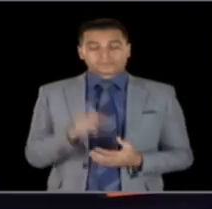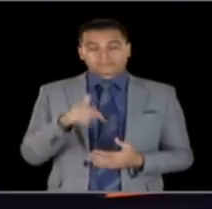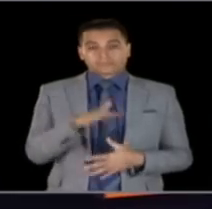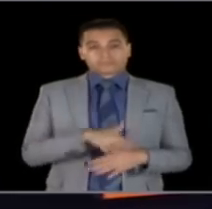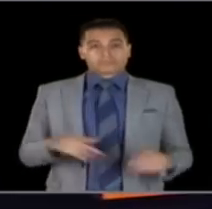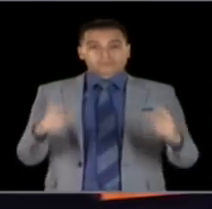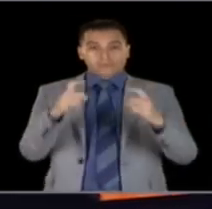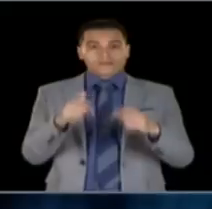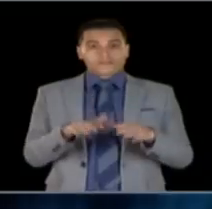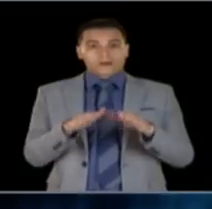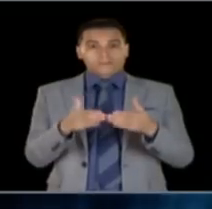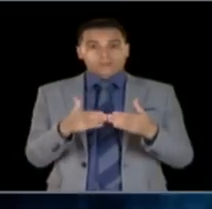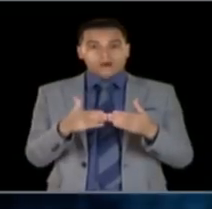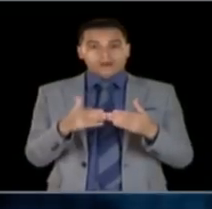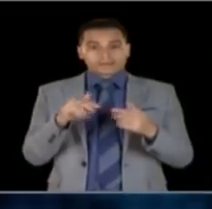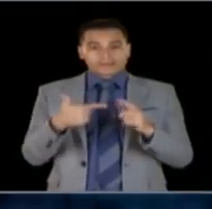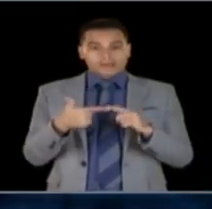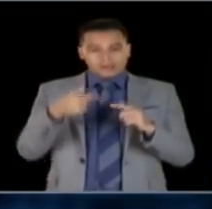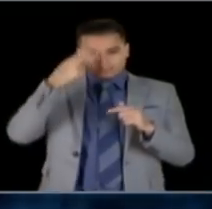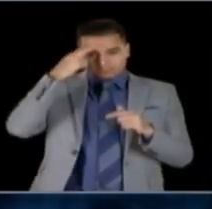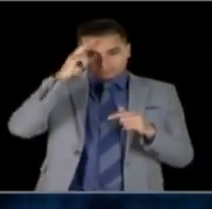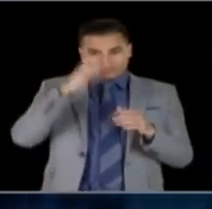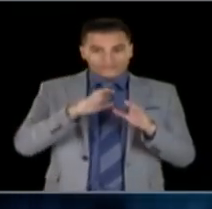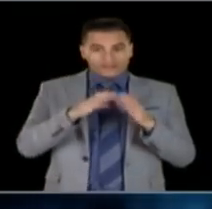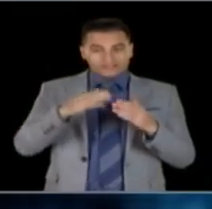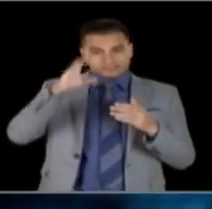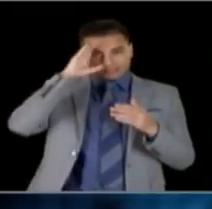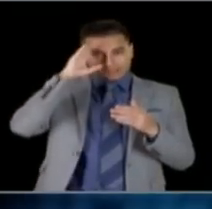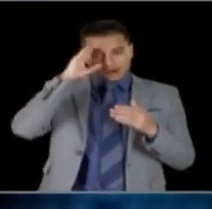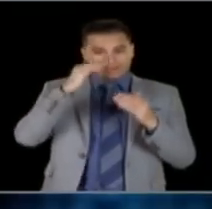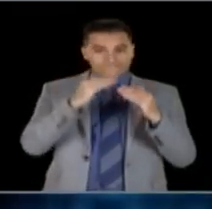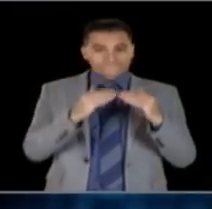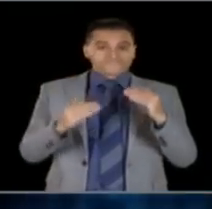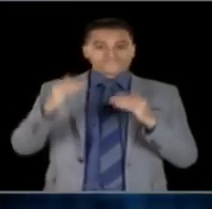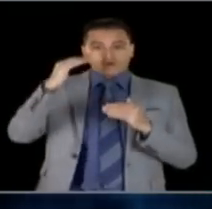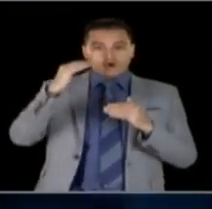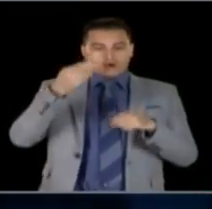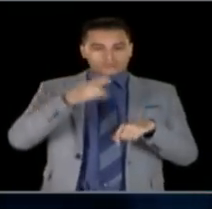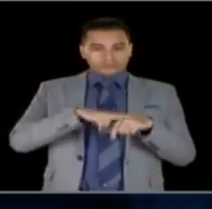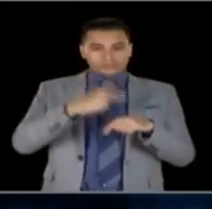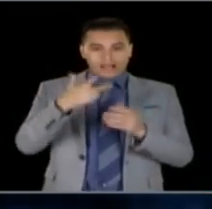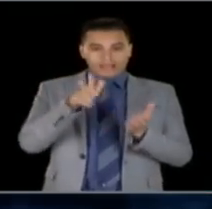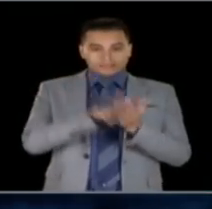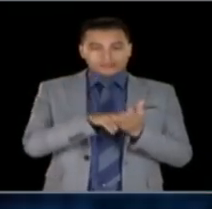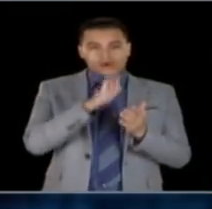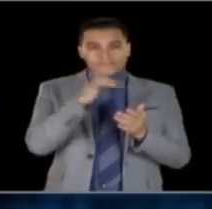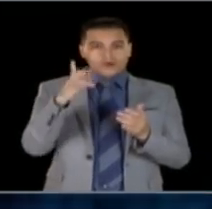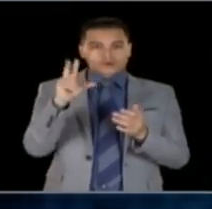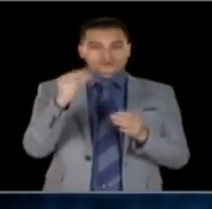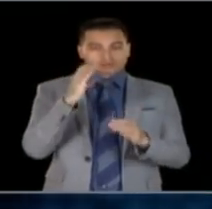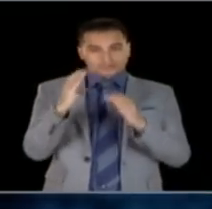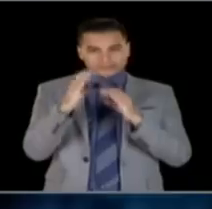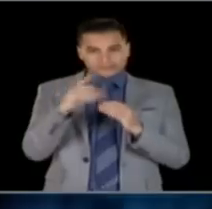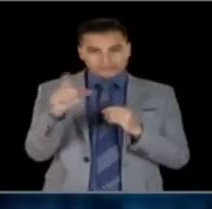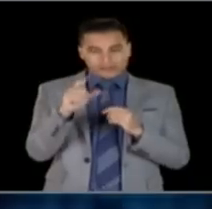النهارده عندنا مباراة في المجموعة الثانية واللي بتضم فريق الزمالك في صدارة المجموعة بثلاث نقاط و120